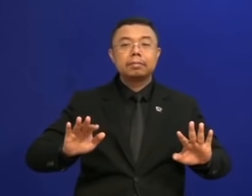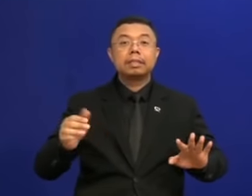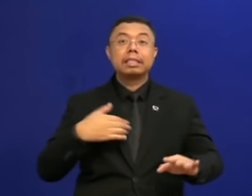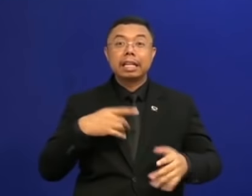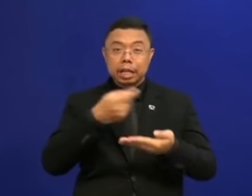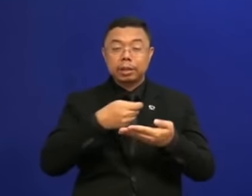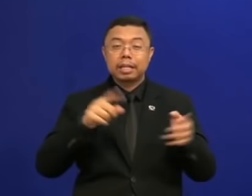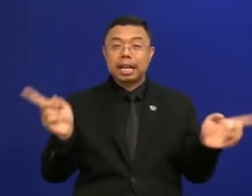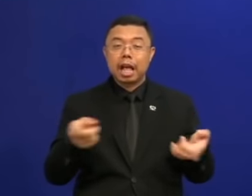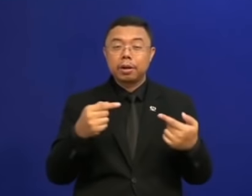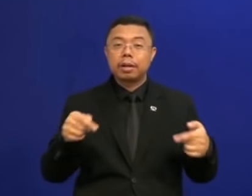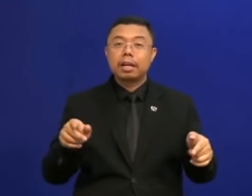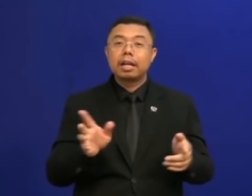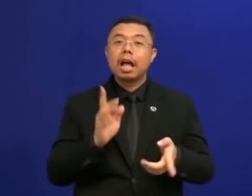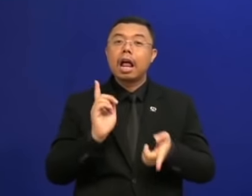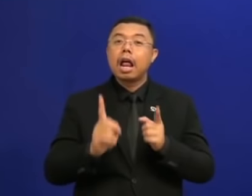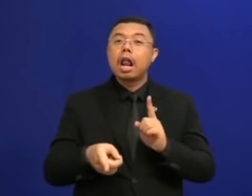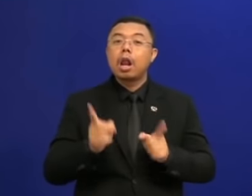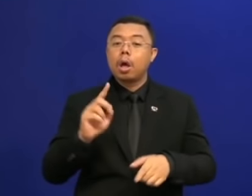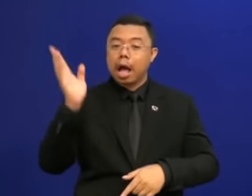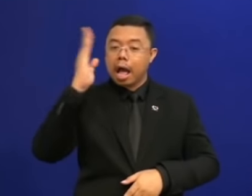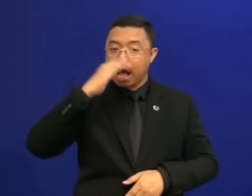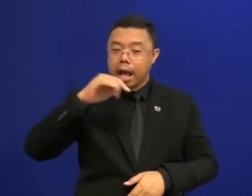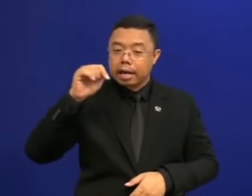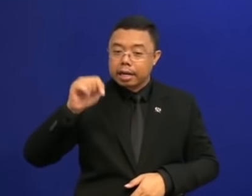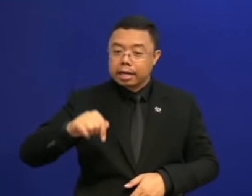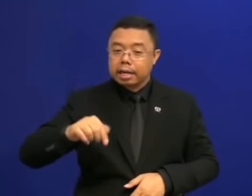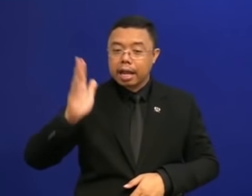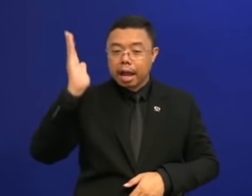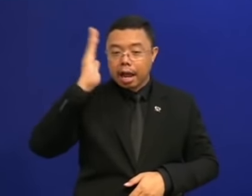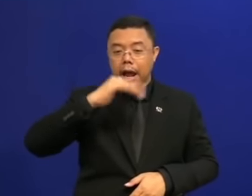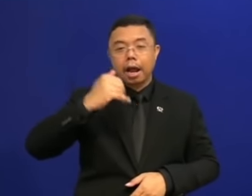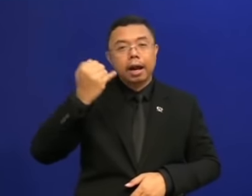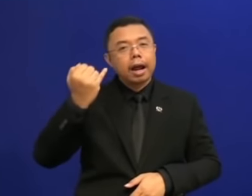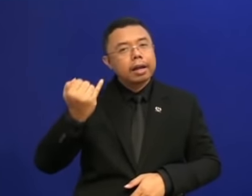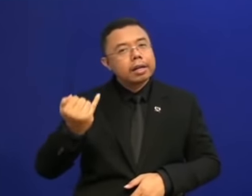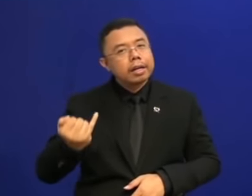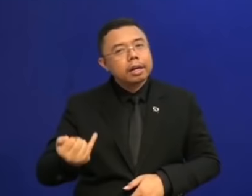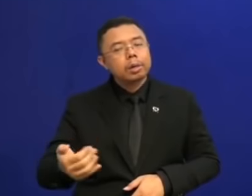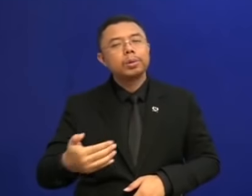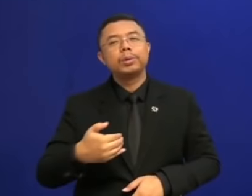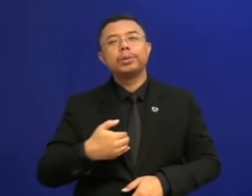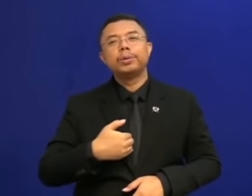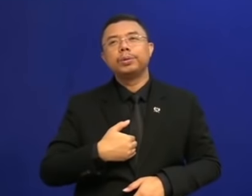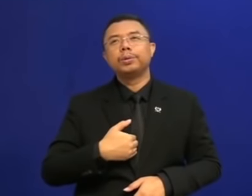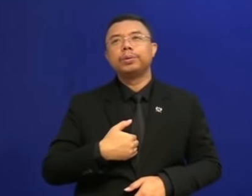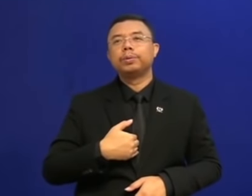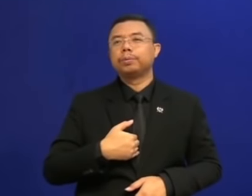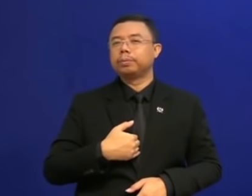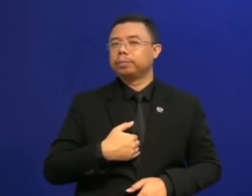Makanya saya tulis lagu ini. Kalau hari ini hari terakhirku,